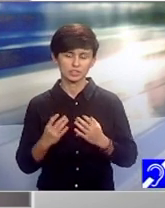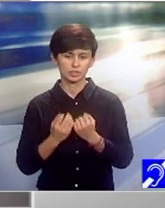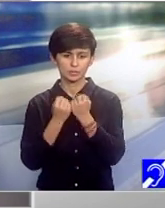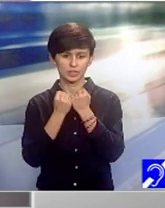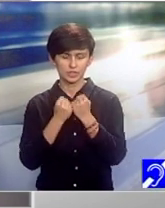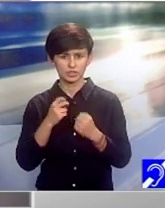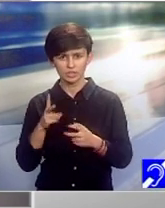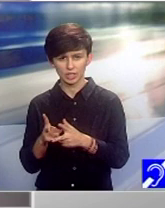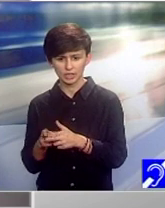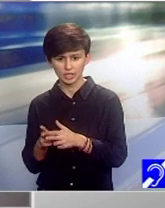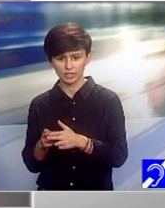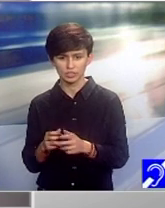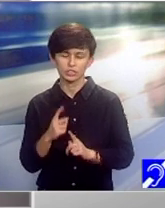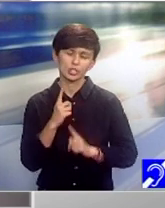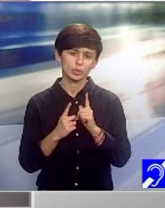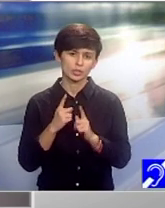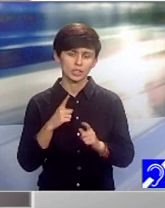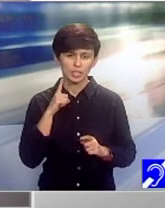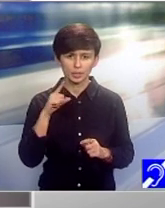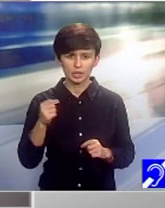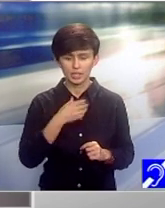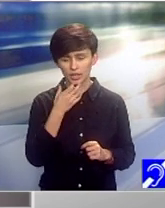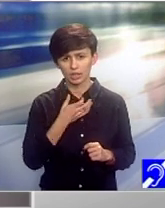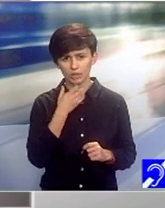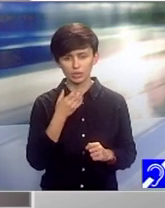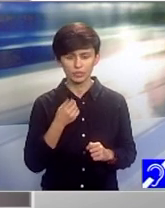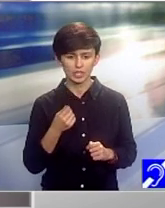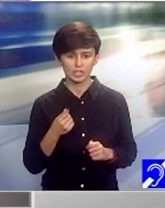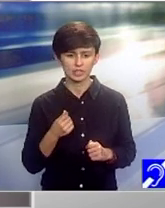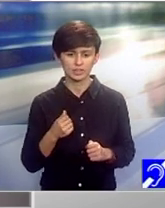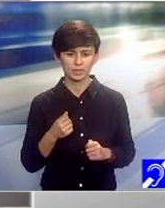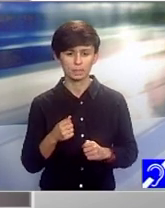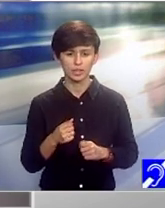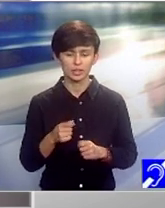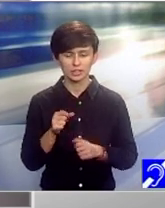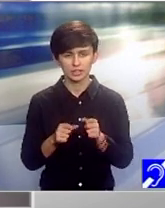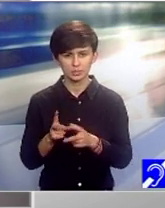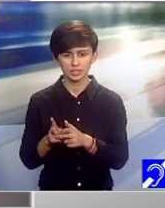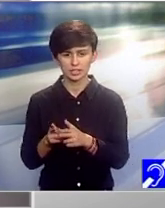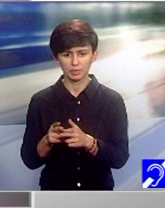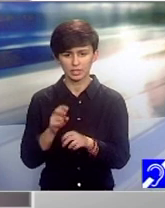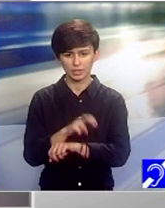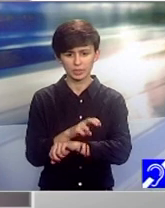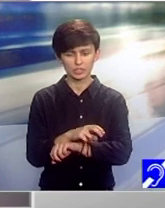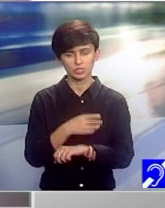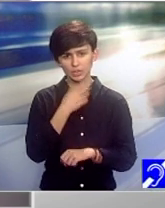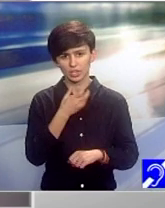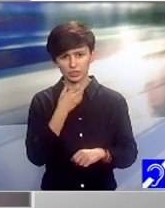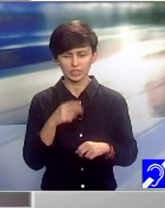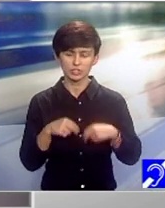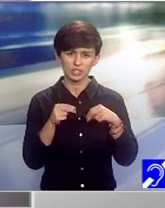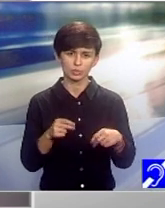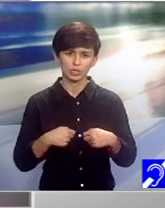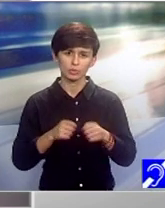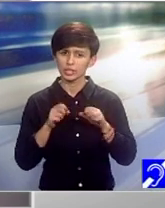selecți care se duc la conferințe internaționale medicale despre efectele pe termen lung ale tratamentului. participă la cele conferințe și aduc toată informația pe